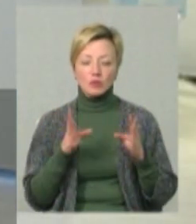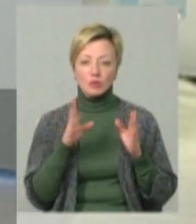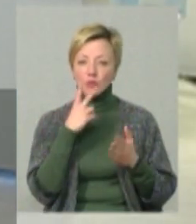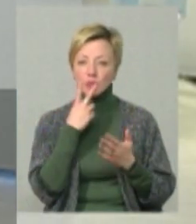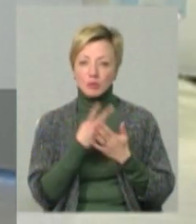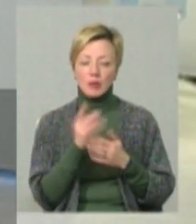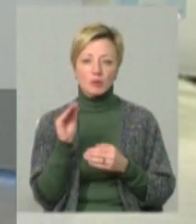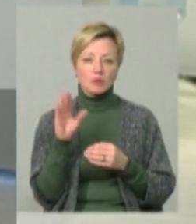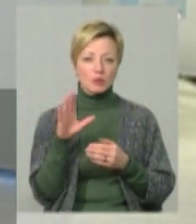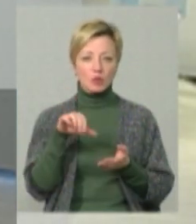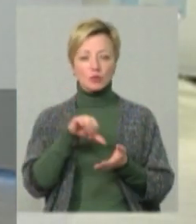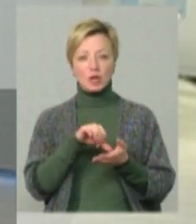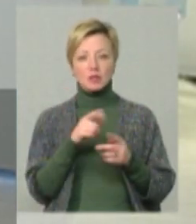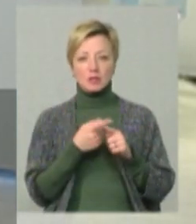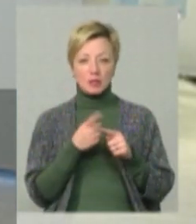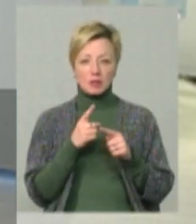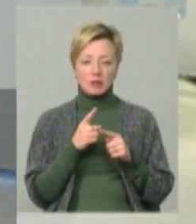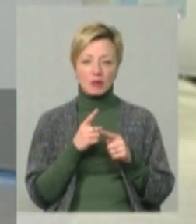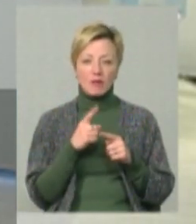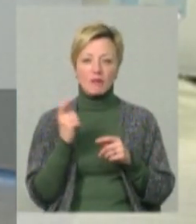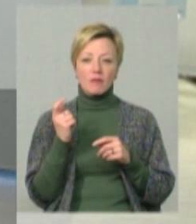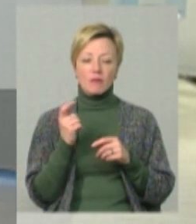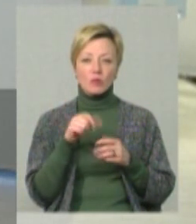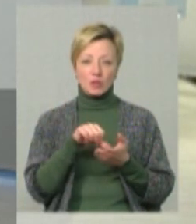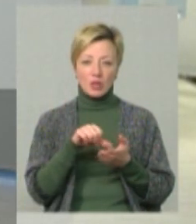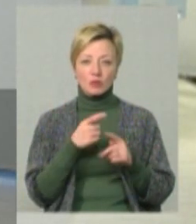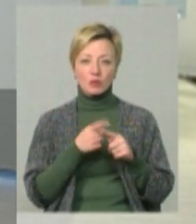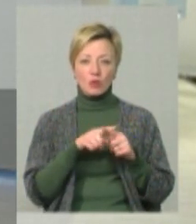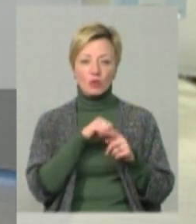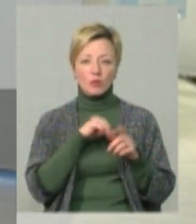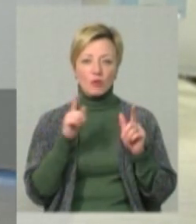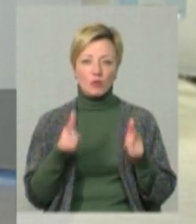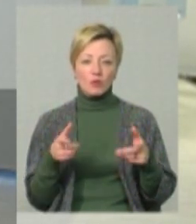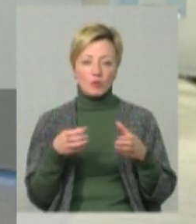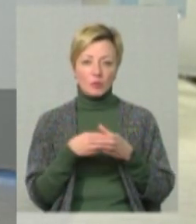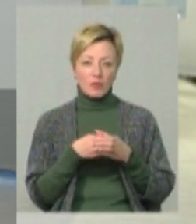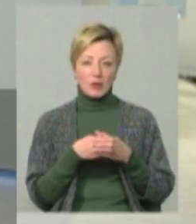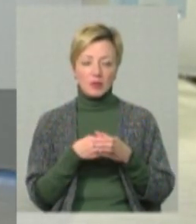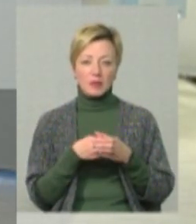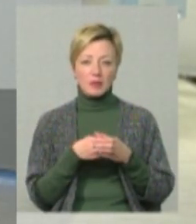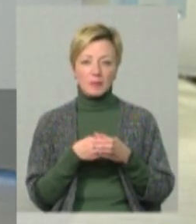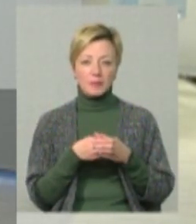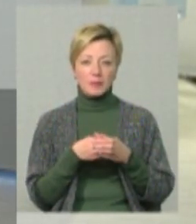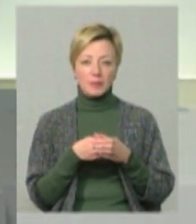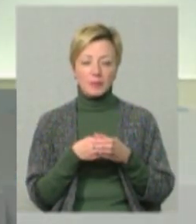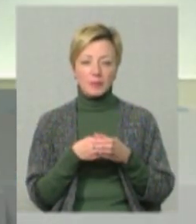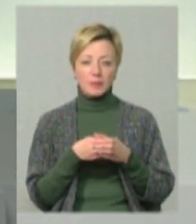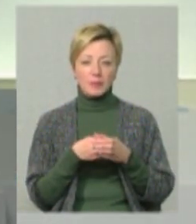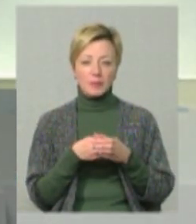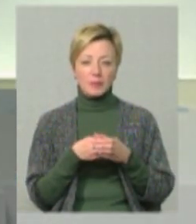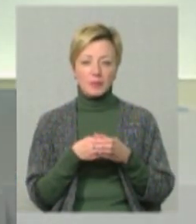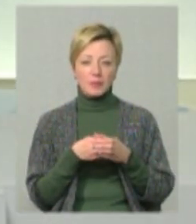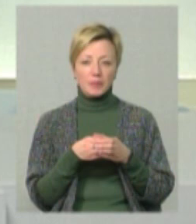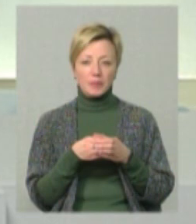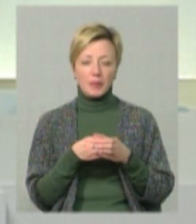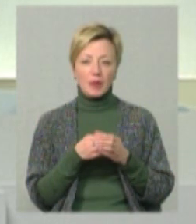буде пред'являти посвідчення учасника цього добровольчого формування. Ці добровольчі формування, вони